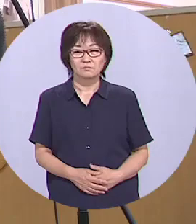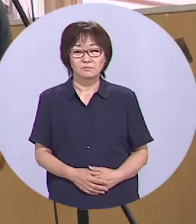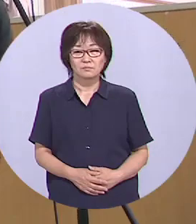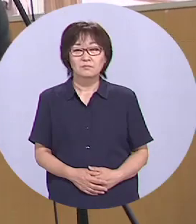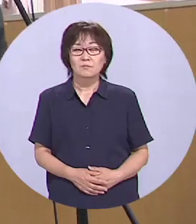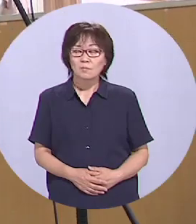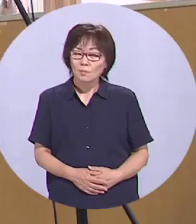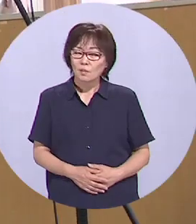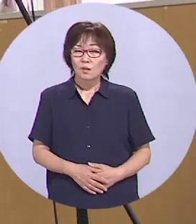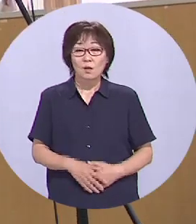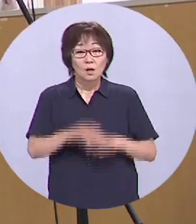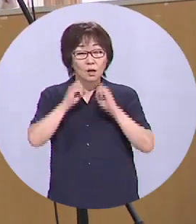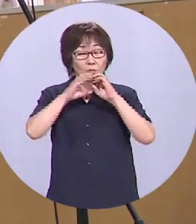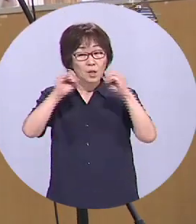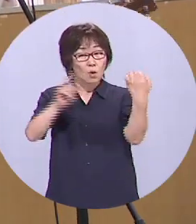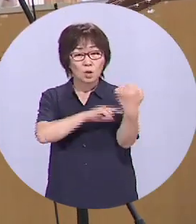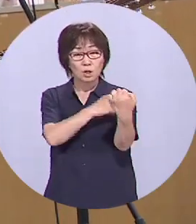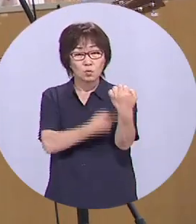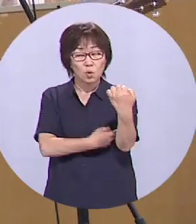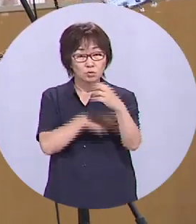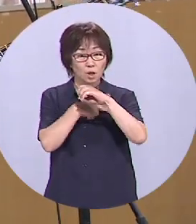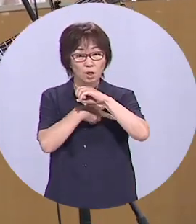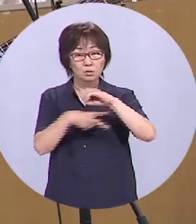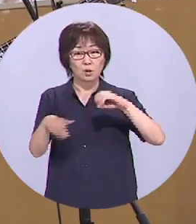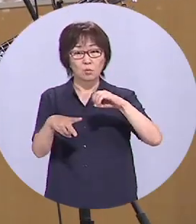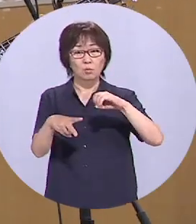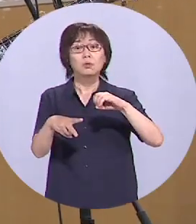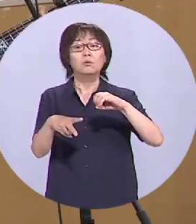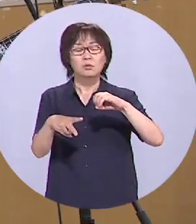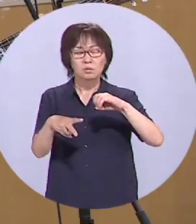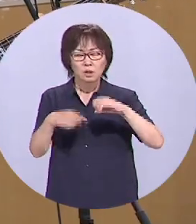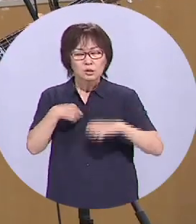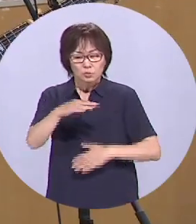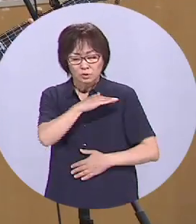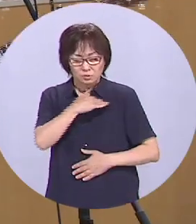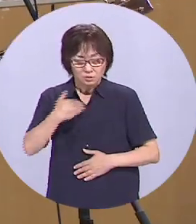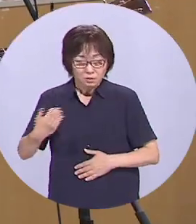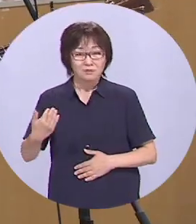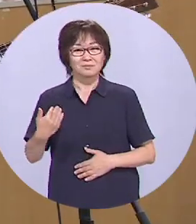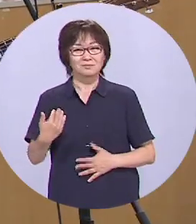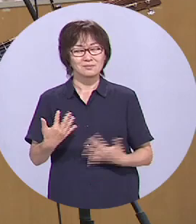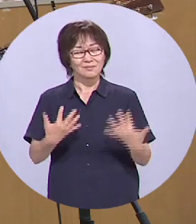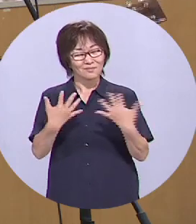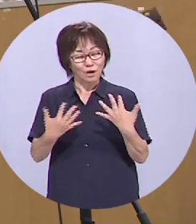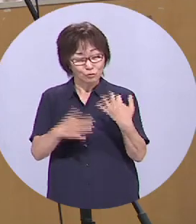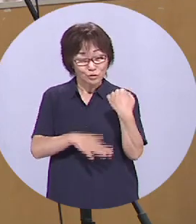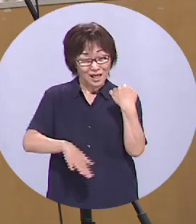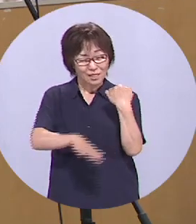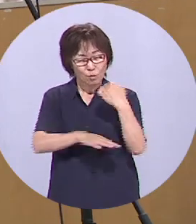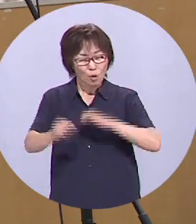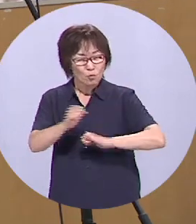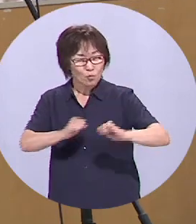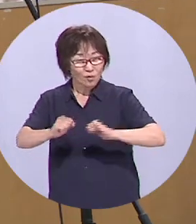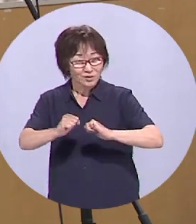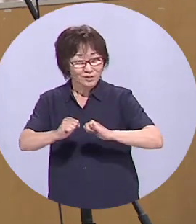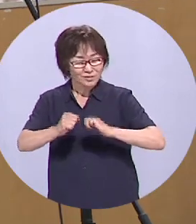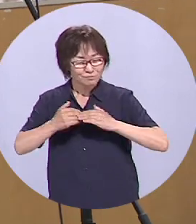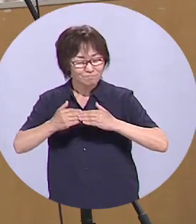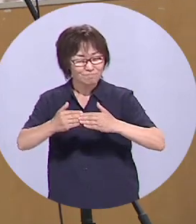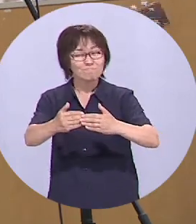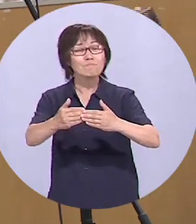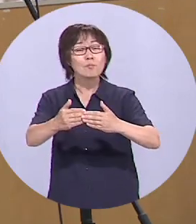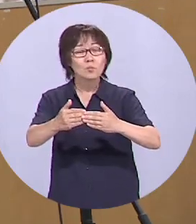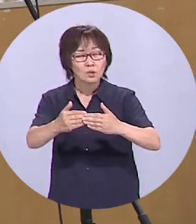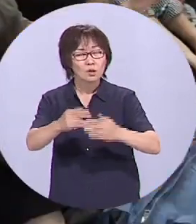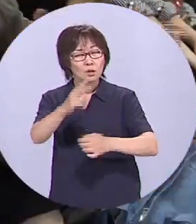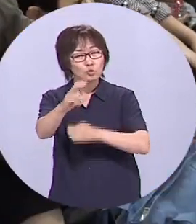何の宣伝力もないところで自分たちで草の根の動きをやって、それが20年後30年後市の人たちみんなそれ